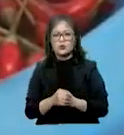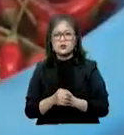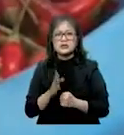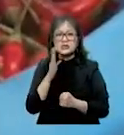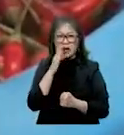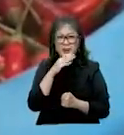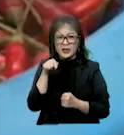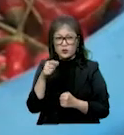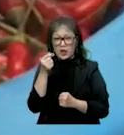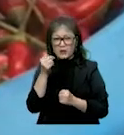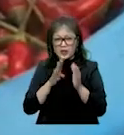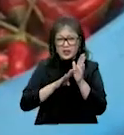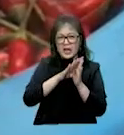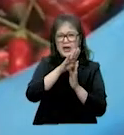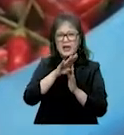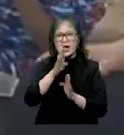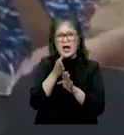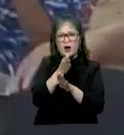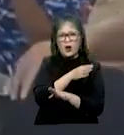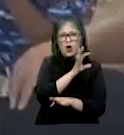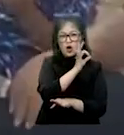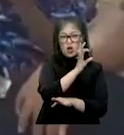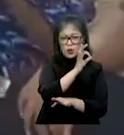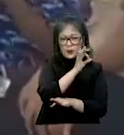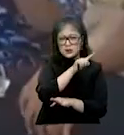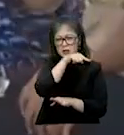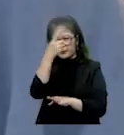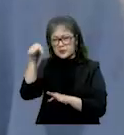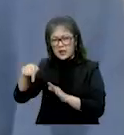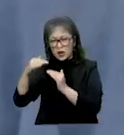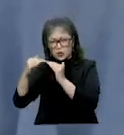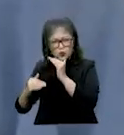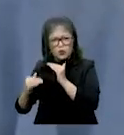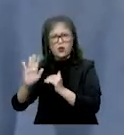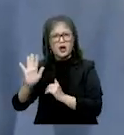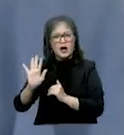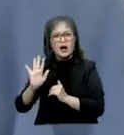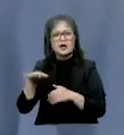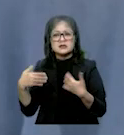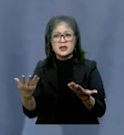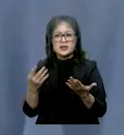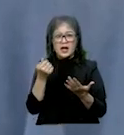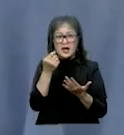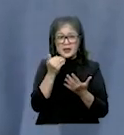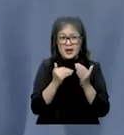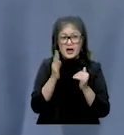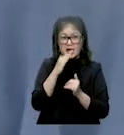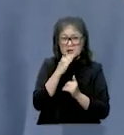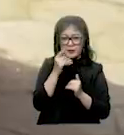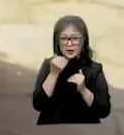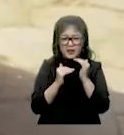sejak awal bulan Oktober dan tidak kunjung mengalami penurunan. Akibat kenaikan harga cabai, daya beli masyarakat